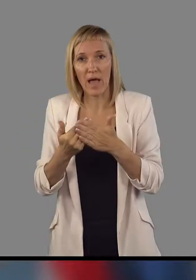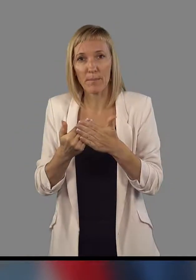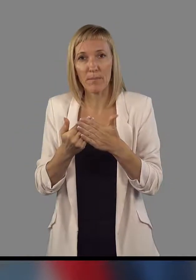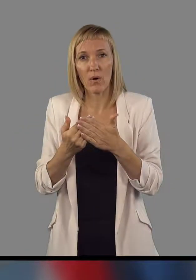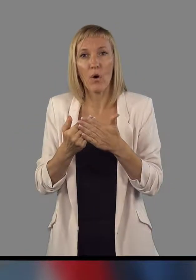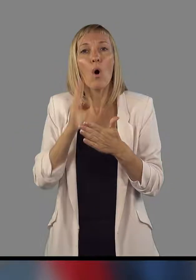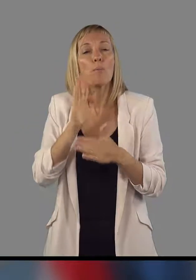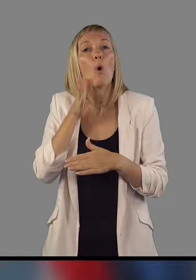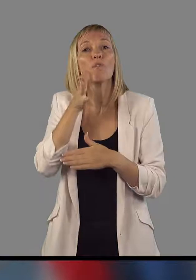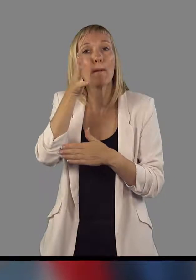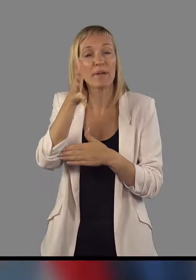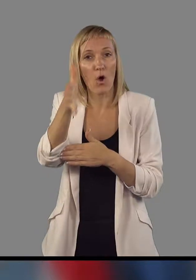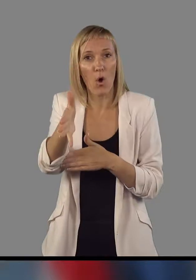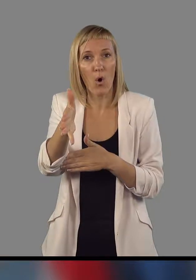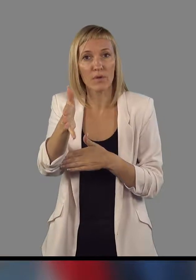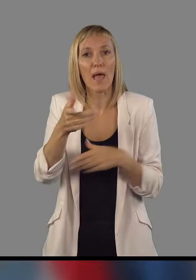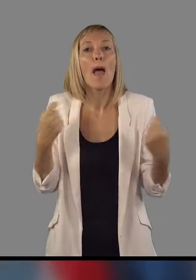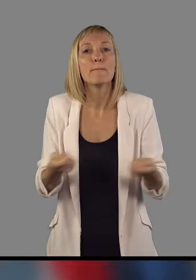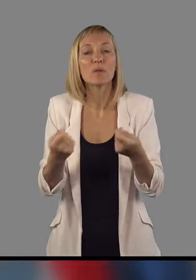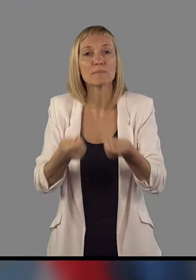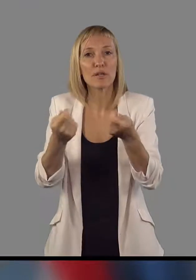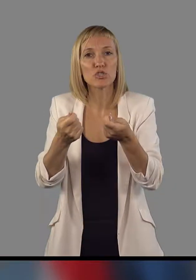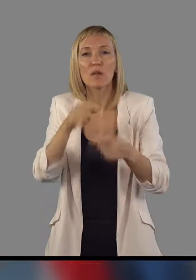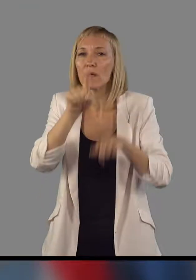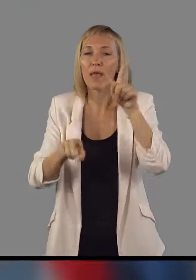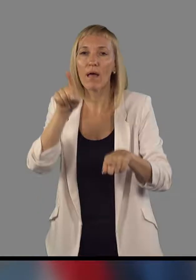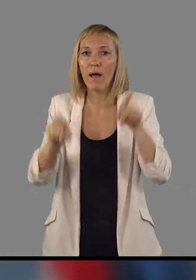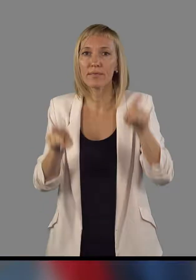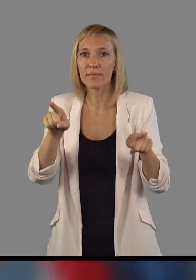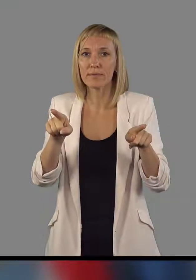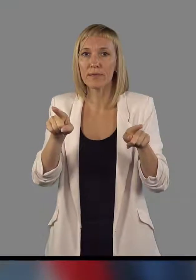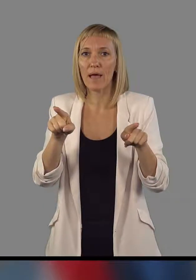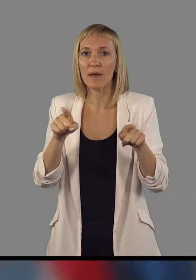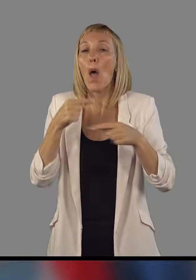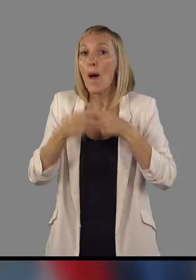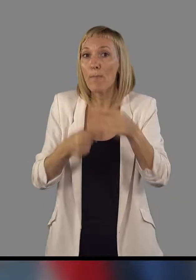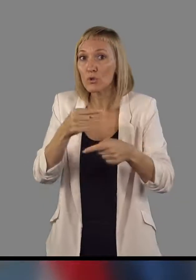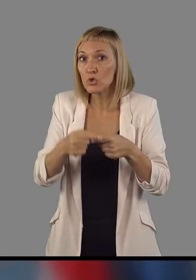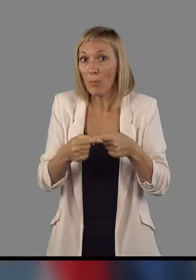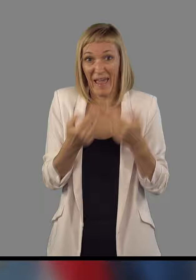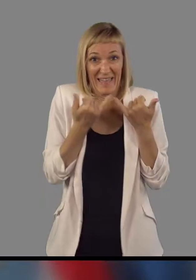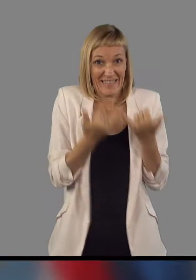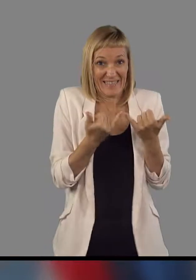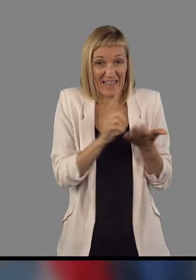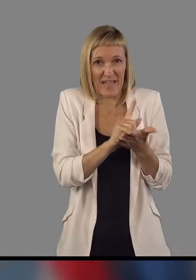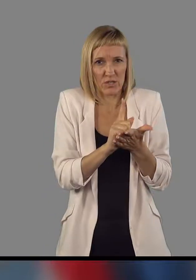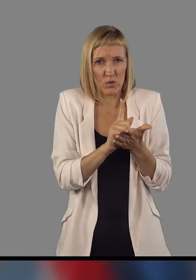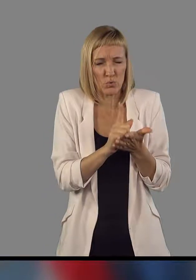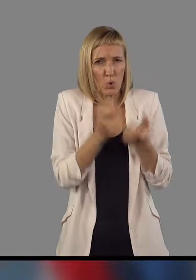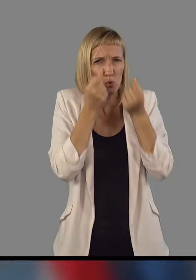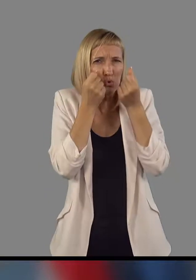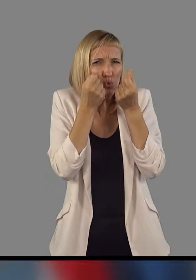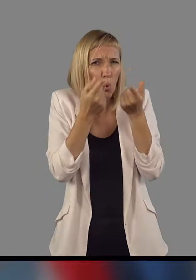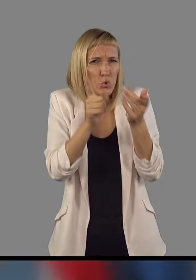bomo v prihodnje pospešili nekatere postopke, ki zdaj